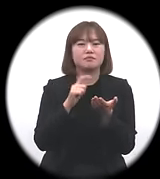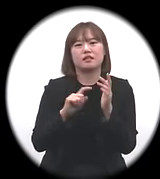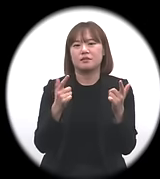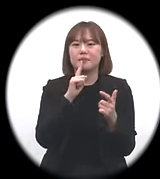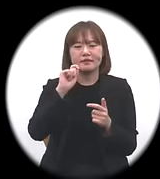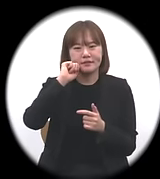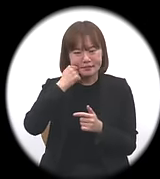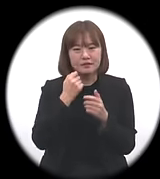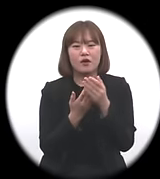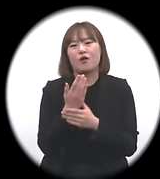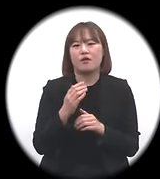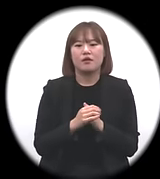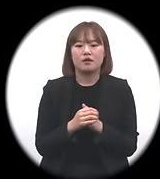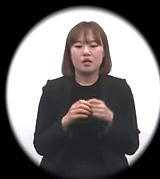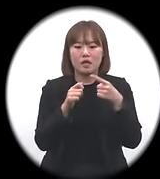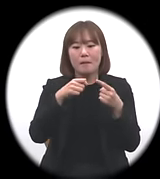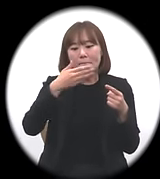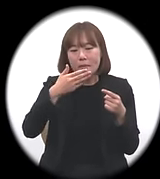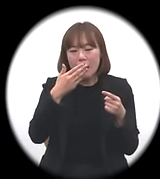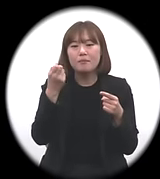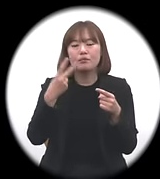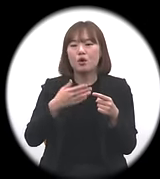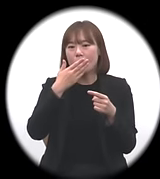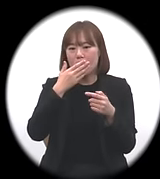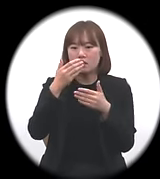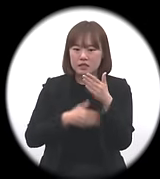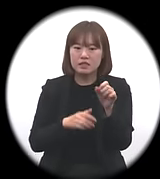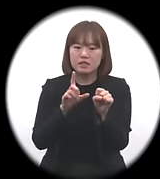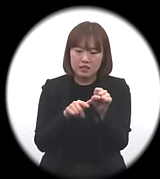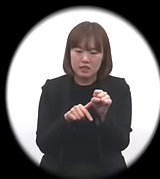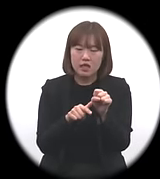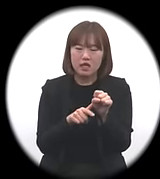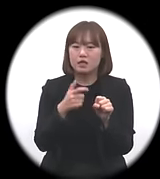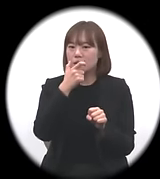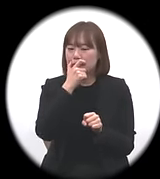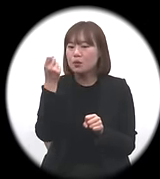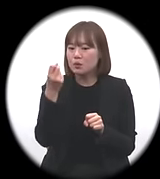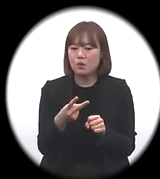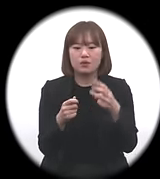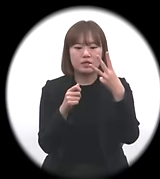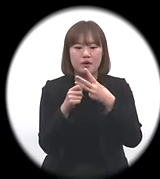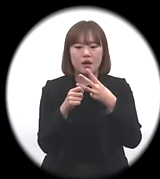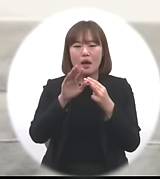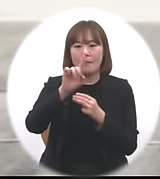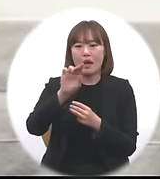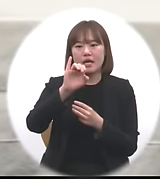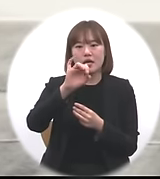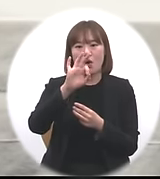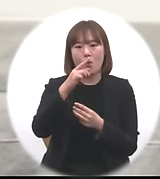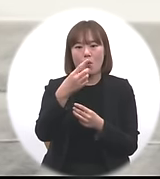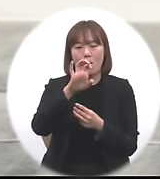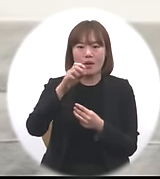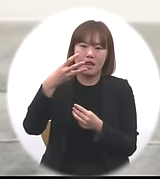생기는 게 충치입니다. 정말 생기기 어려운 병이에요. 첫 번째는 음식, 두 번째는 음식의 잔존 시간과 빈도, 그 다음에 치아의